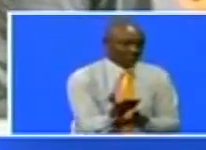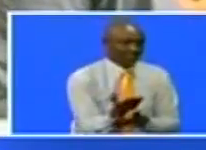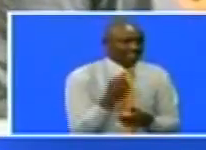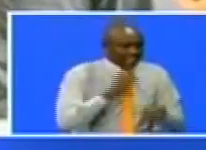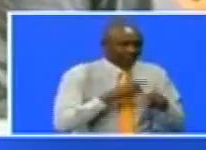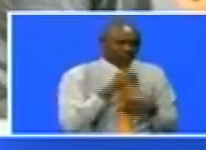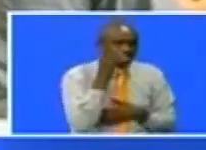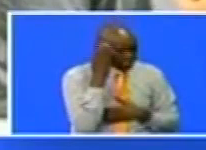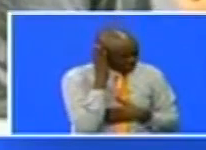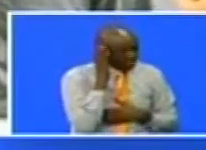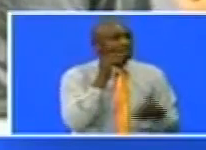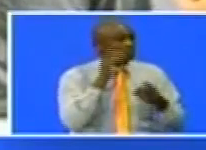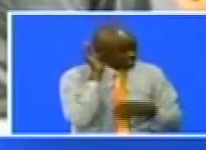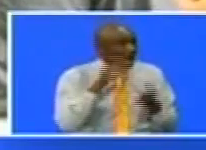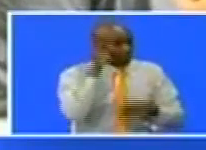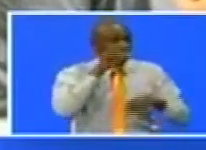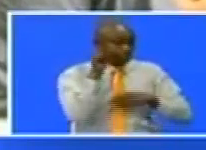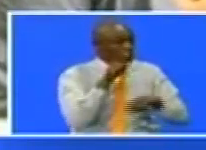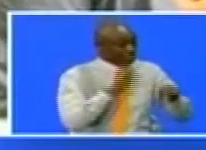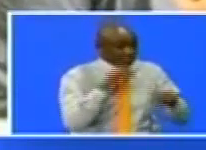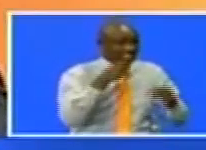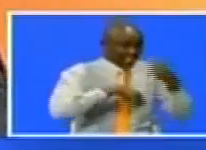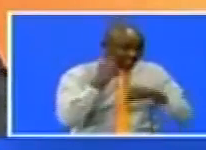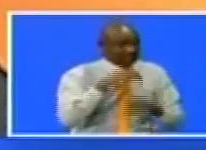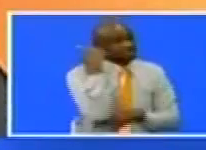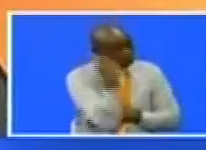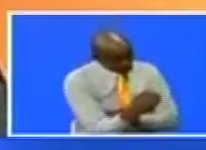kusikia mengi zaidi kutoka kwako wakati ambapo shughuli hii inapoendelea. Mtazamaji.